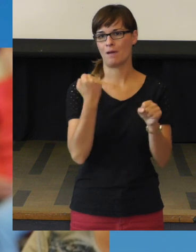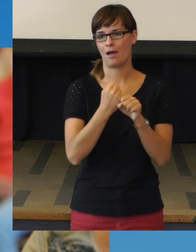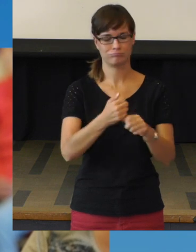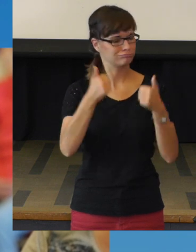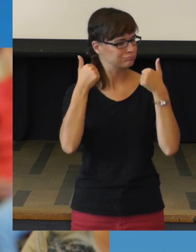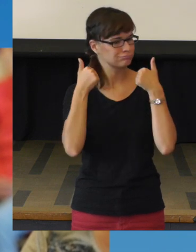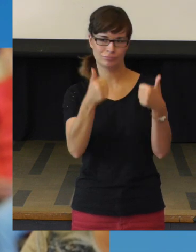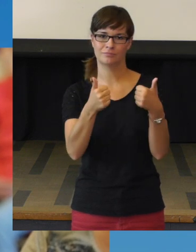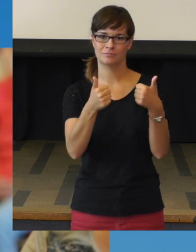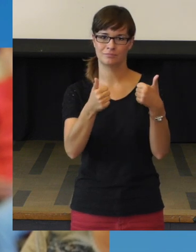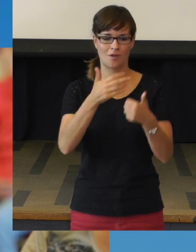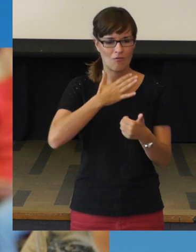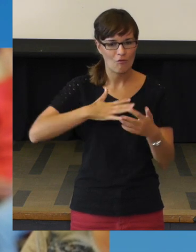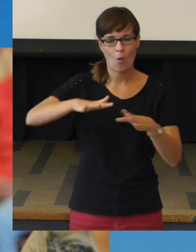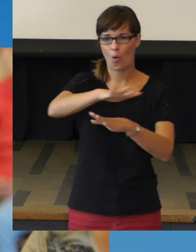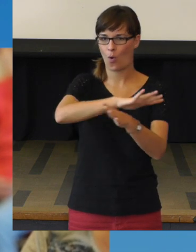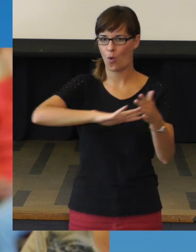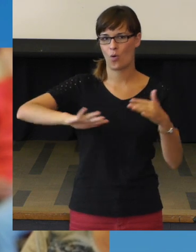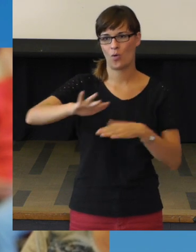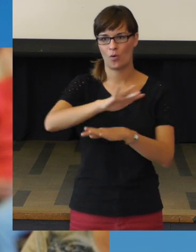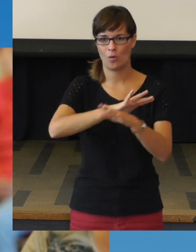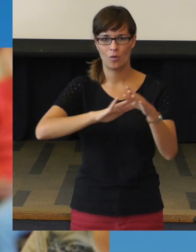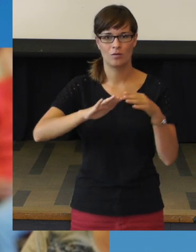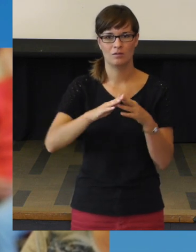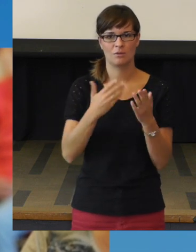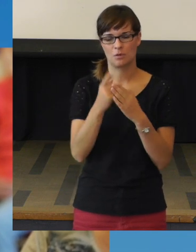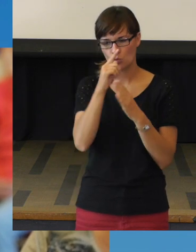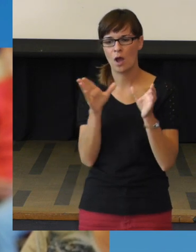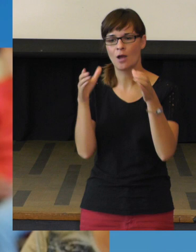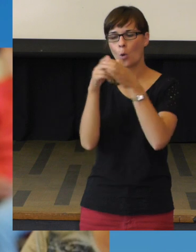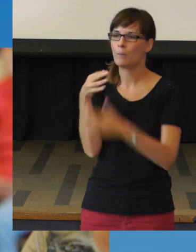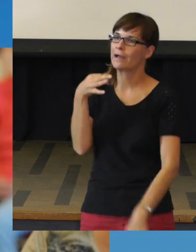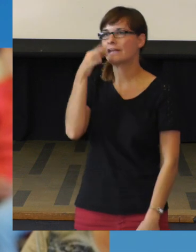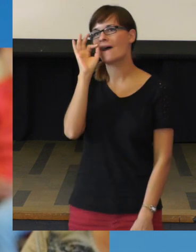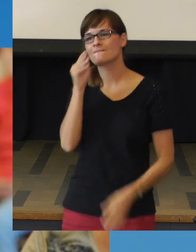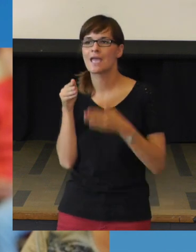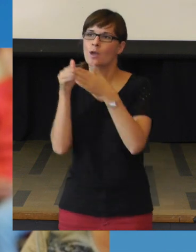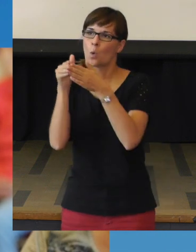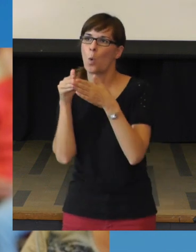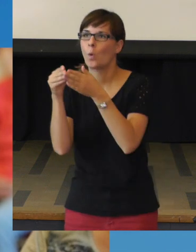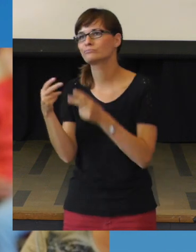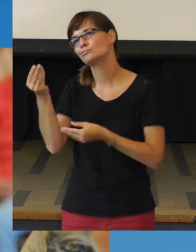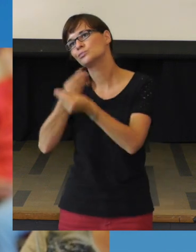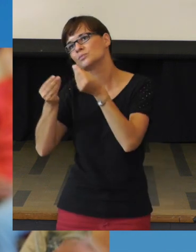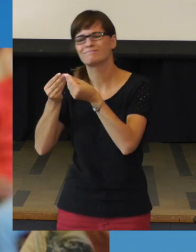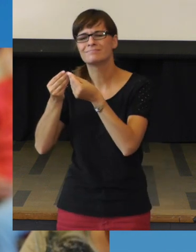und sich in der Gruppe wohlfühlt, als wenn ich irgendwo zum Kaffeekränzchen hingehe. Ich muss mich bewegen